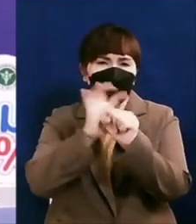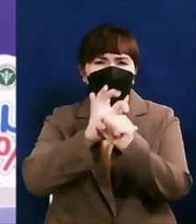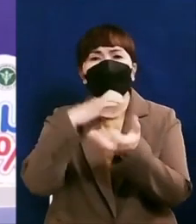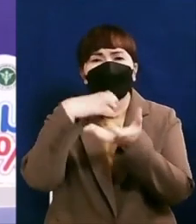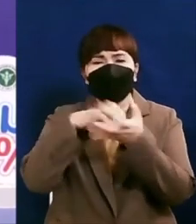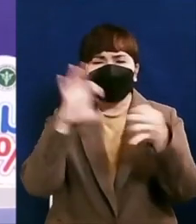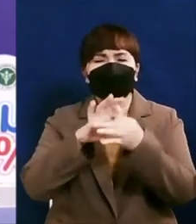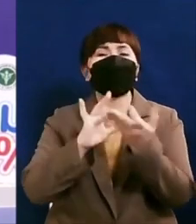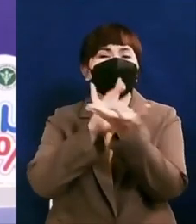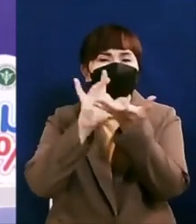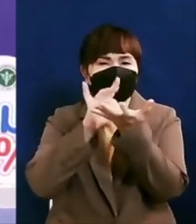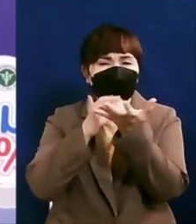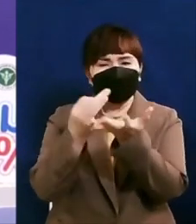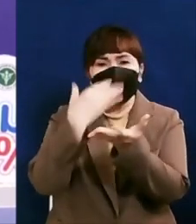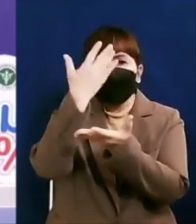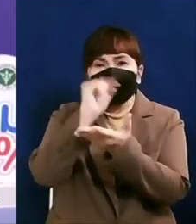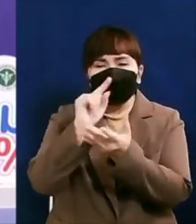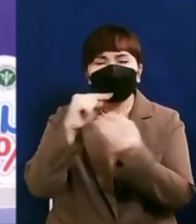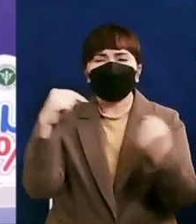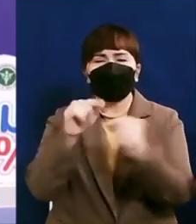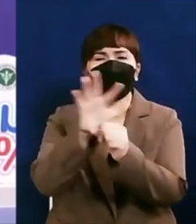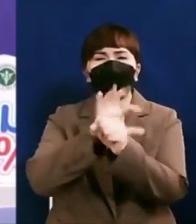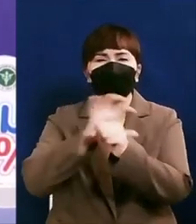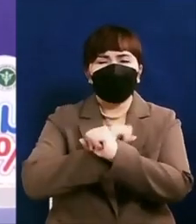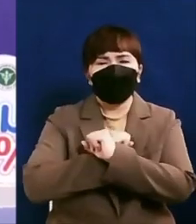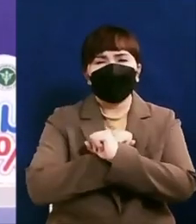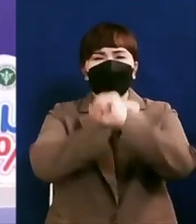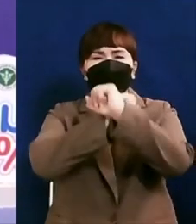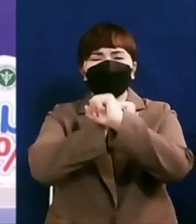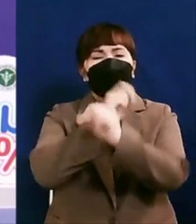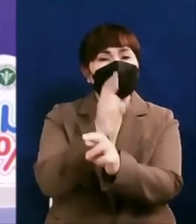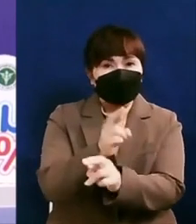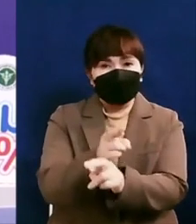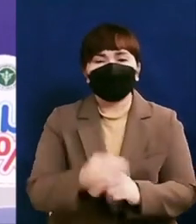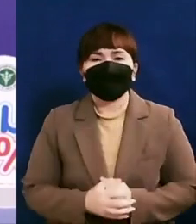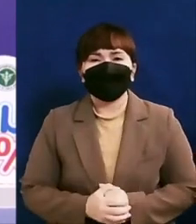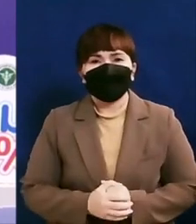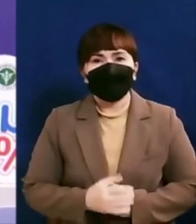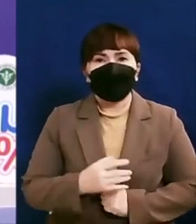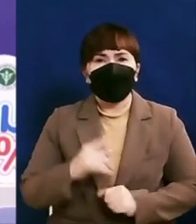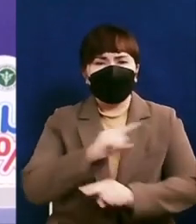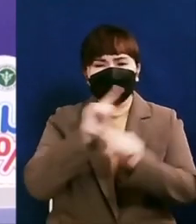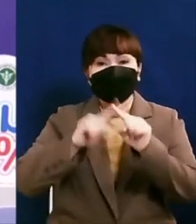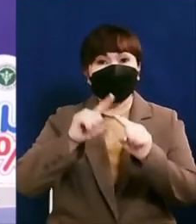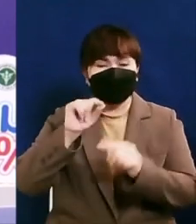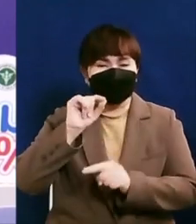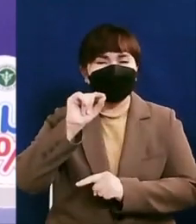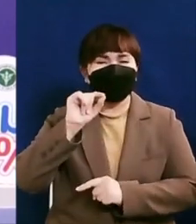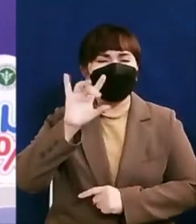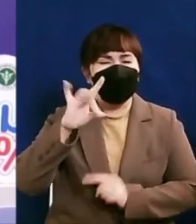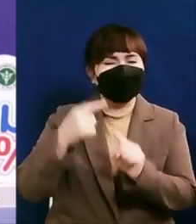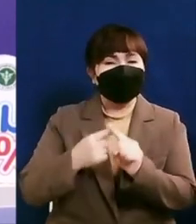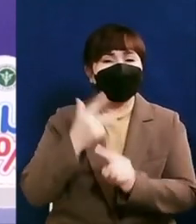าต้านไวรัสโดยเฉพาะเรื่องของฟาวิพิราเวียนะครับนะฮะเมื่อวานนะครับสถานการณ์เมื่อวันที่